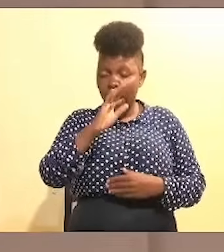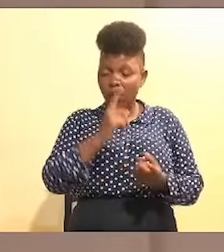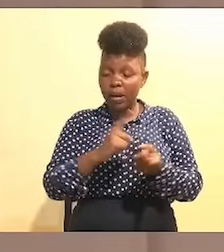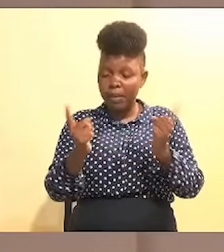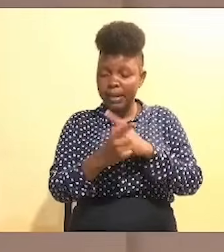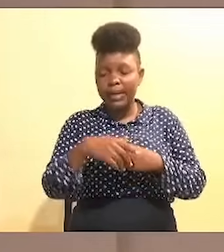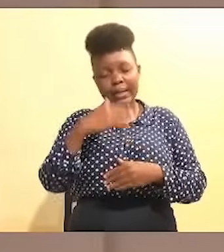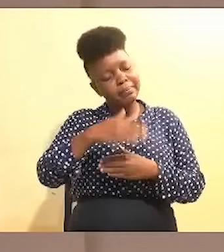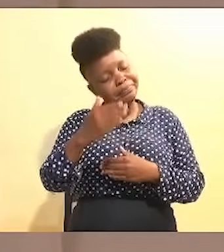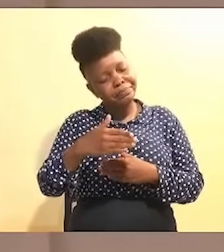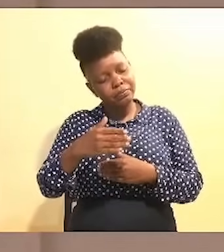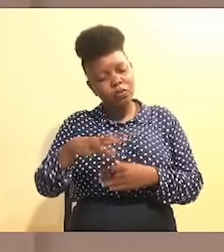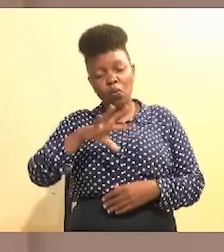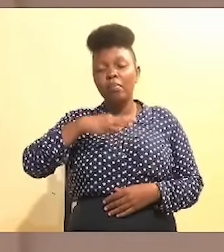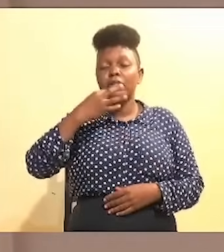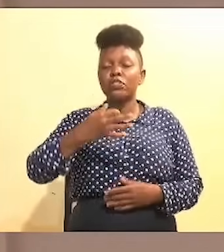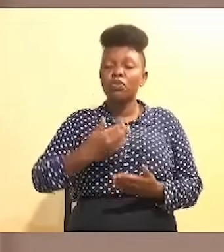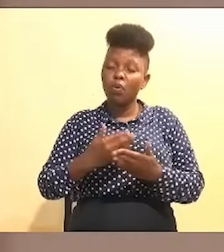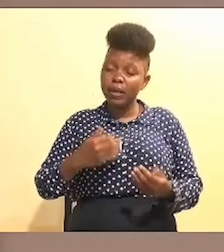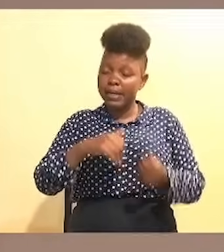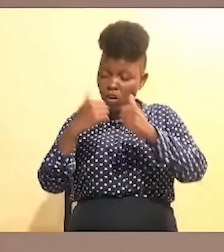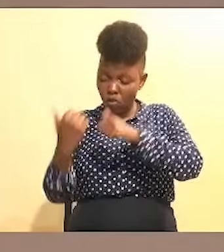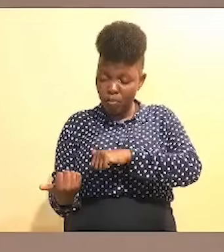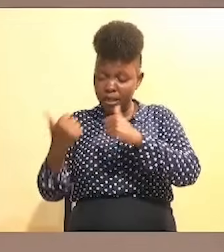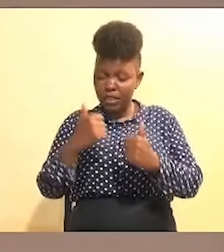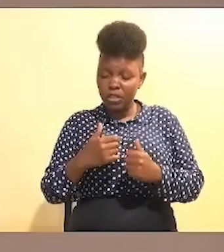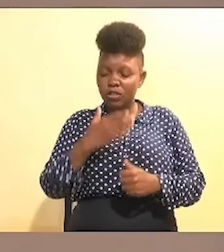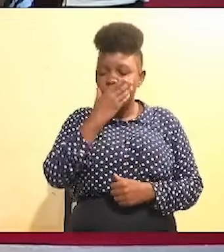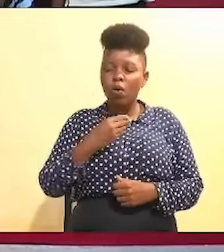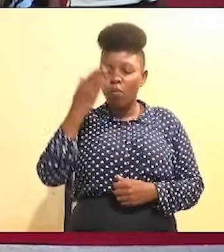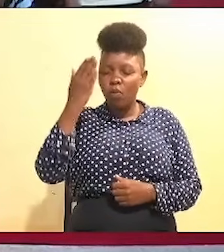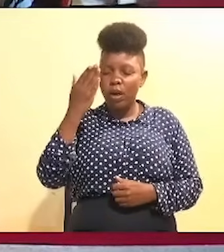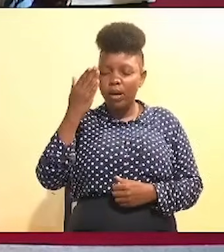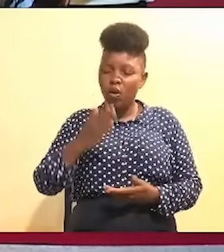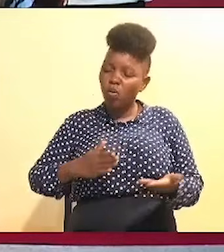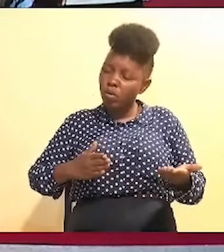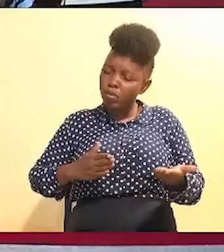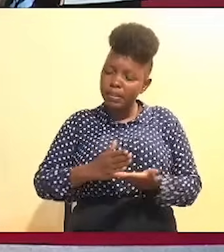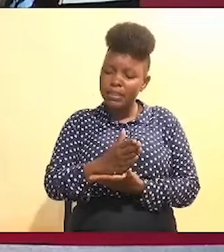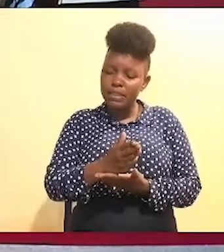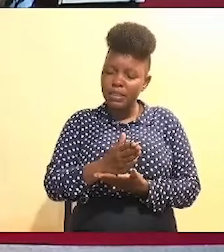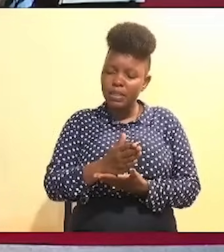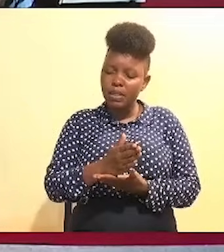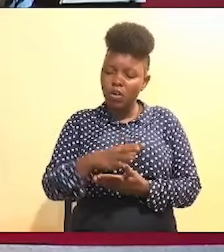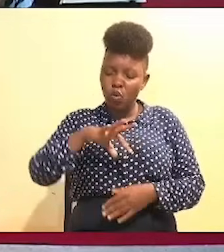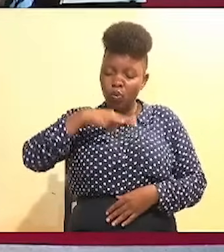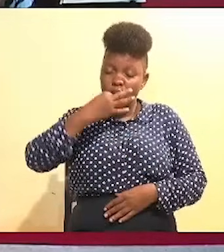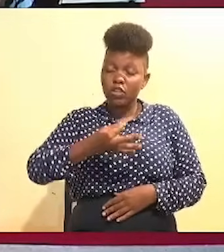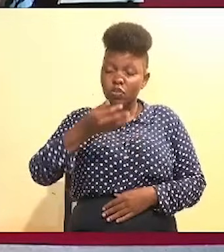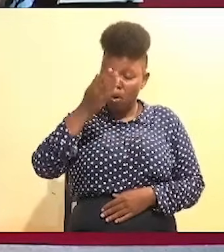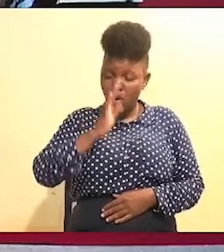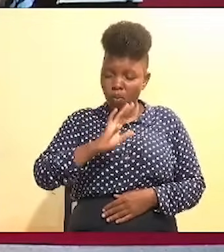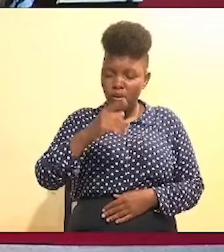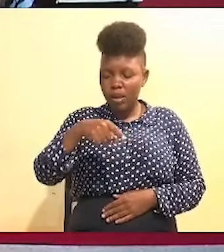milele. Wamejitoa kwa ajili ya ubatizo. Bwana ukathibitishe kujitoa kwao.